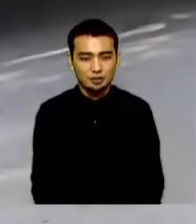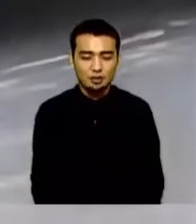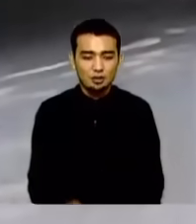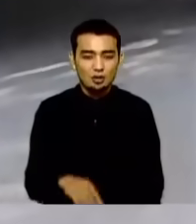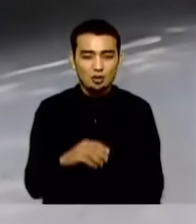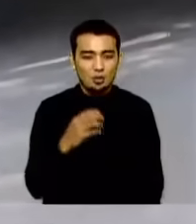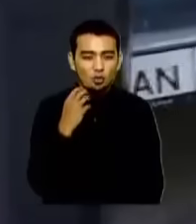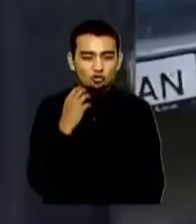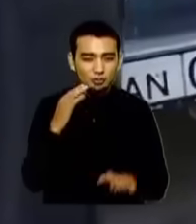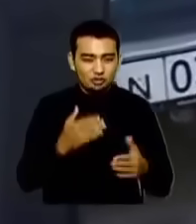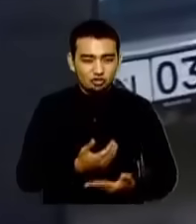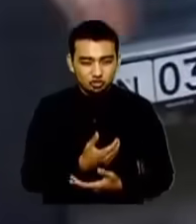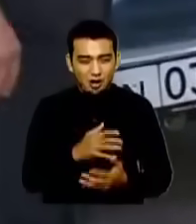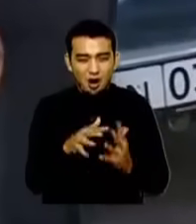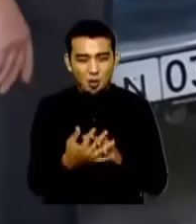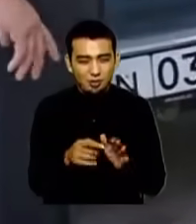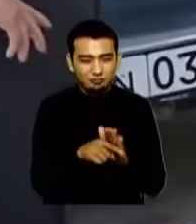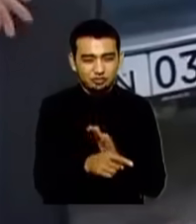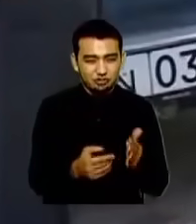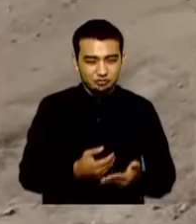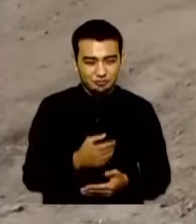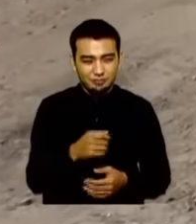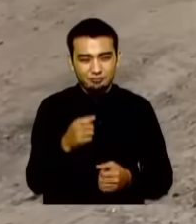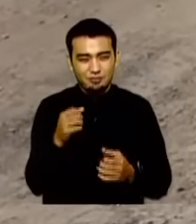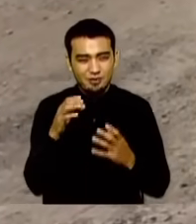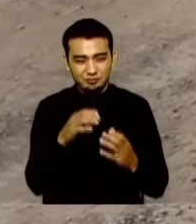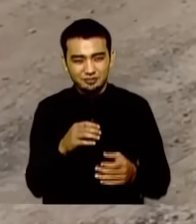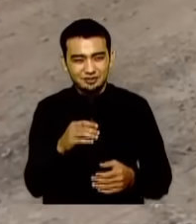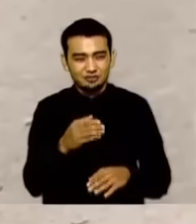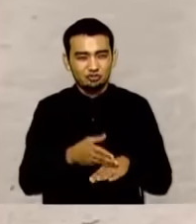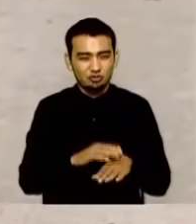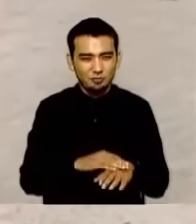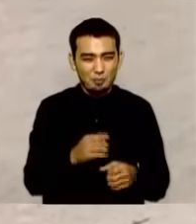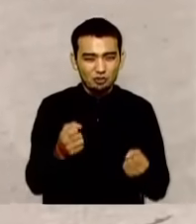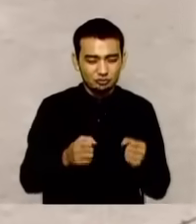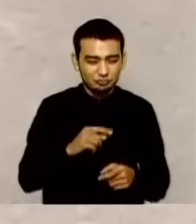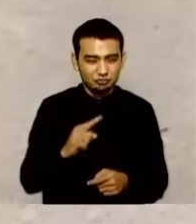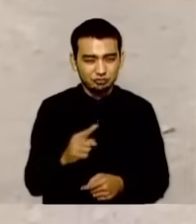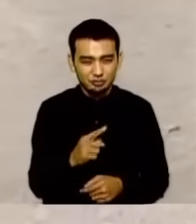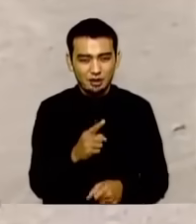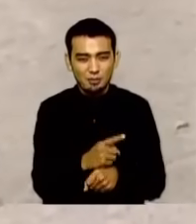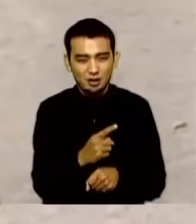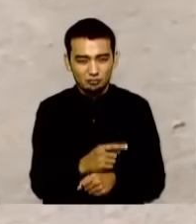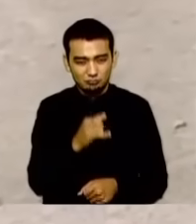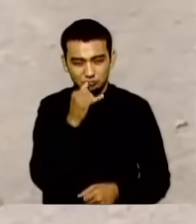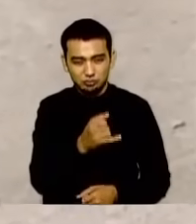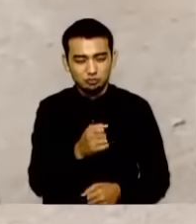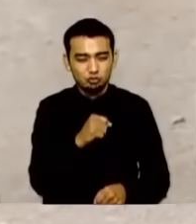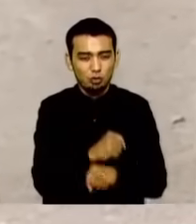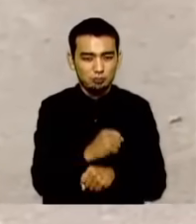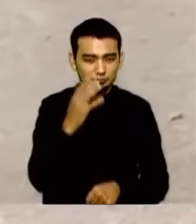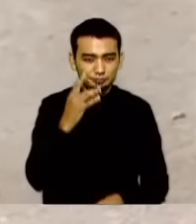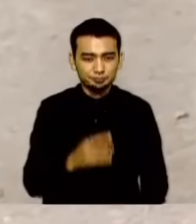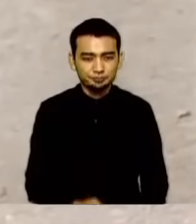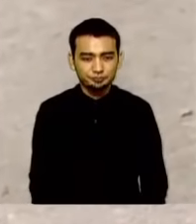Көкшетаулық тұрғындар ауылдың ішкі жолдарымен жүретін жүк көліктерінің қозғалысына қалай шектеу қоймақ? Мы бы не приходили к такому мнению,